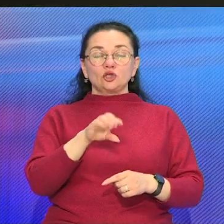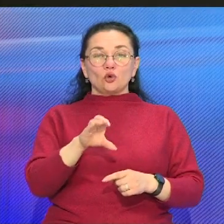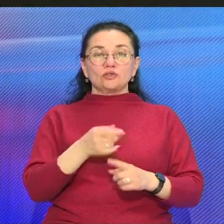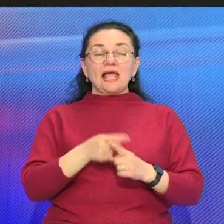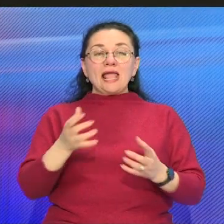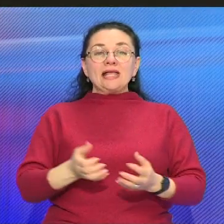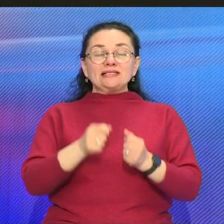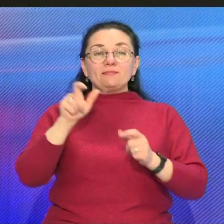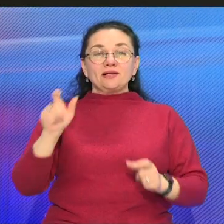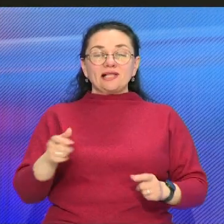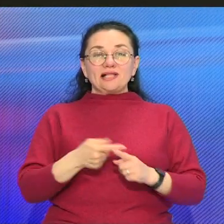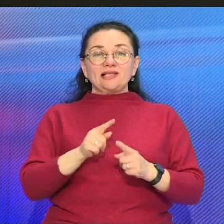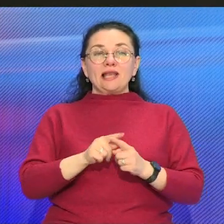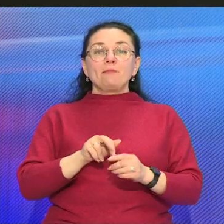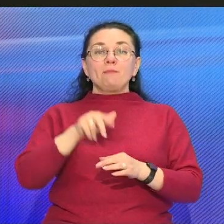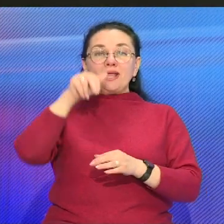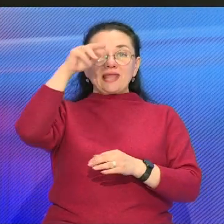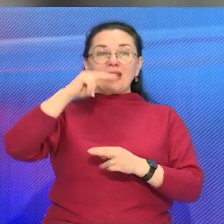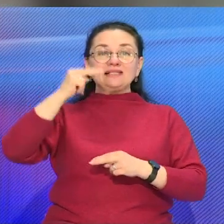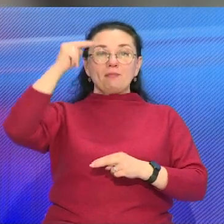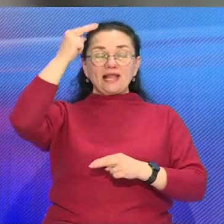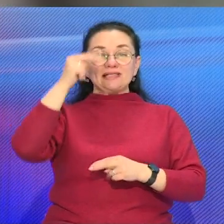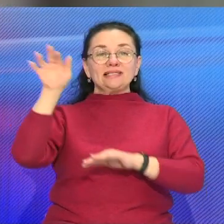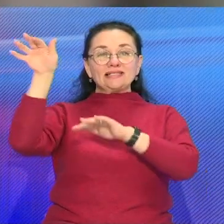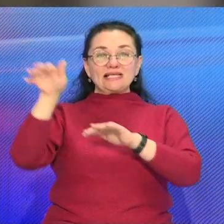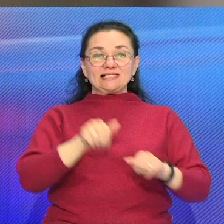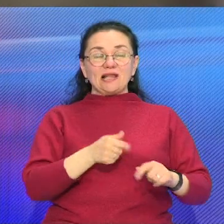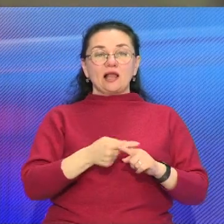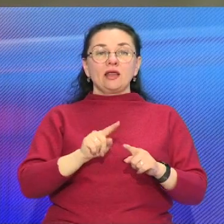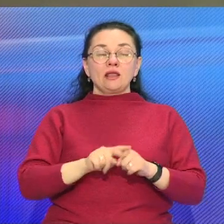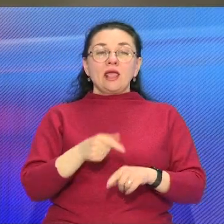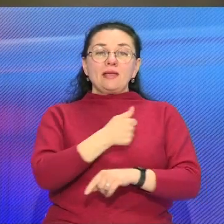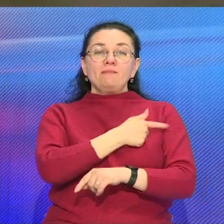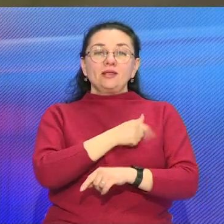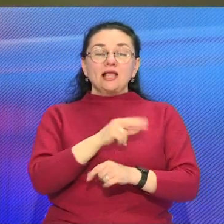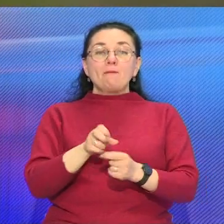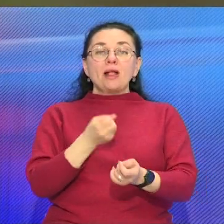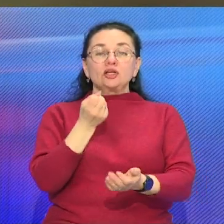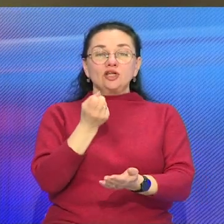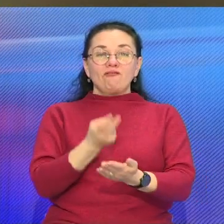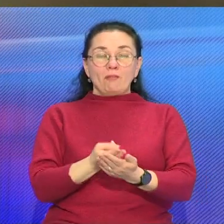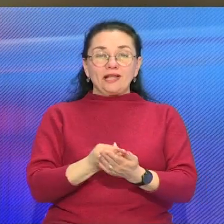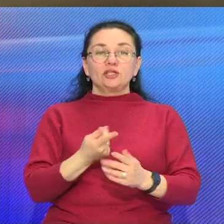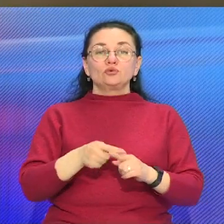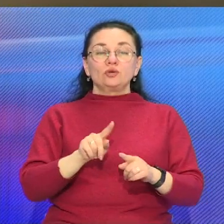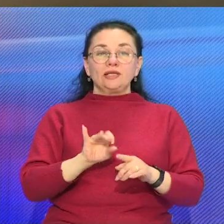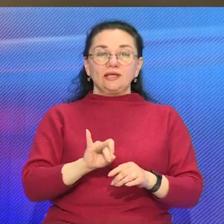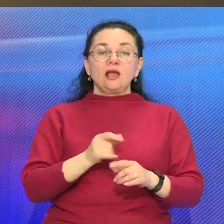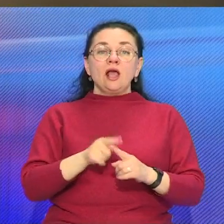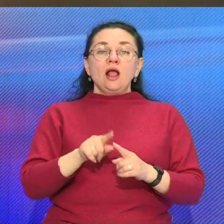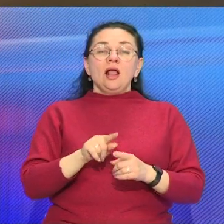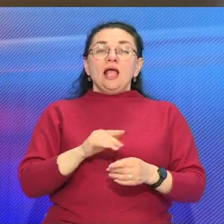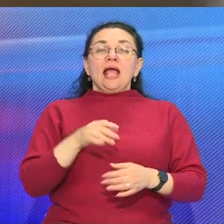Выратовальники поднялись по лестнице и сняли потерпелого с древа. Прибывшая бригада медиков шпитализовала его во установу охову здоровья у